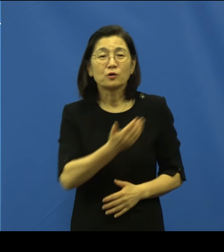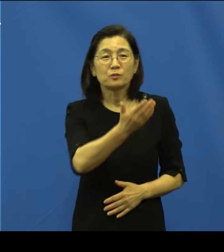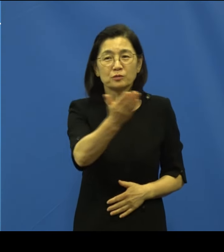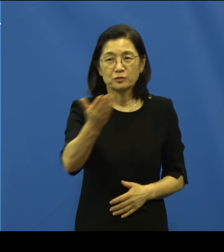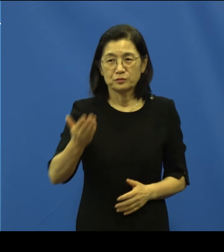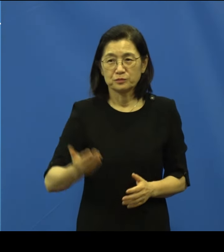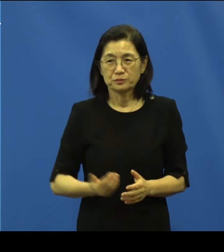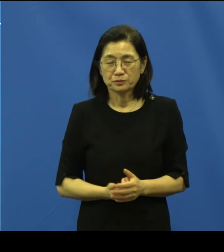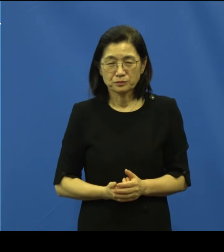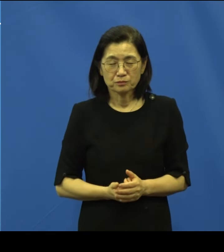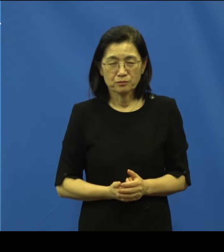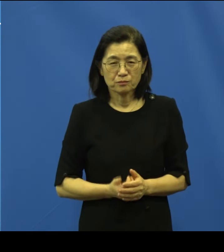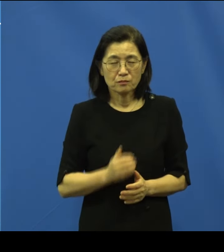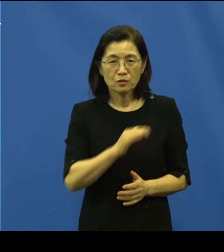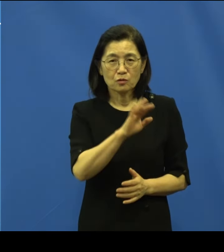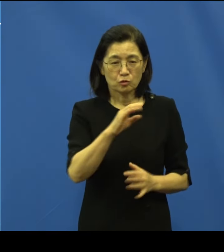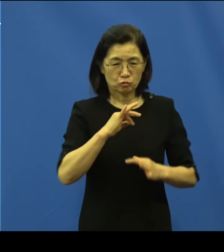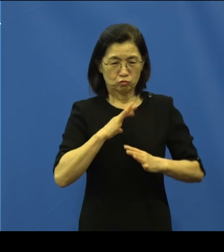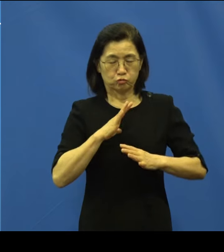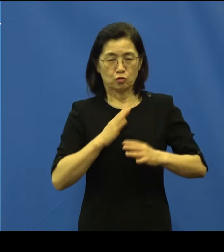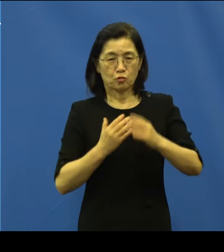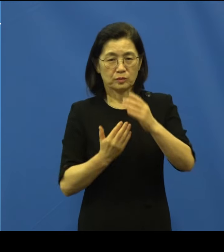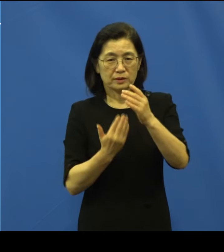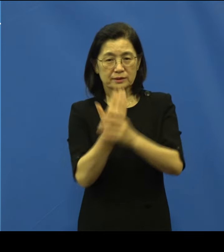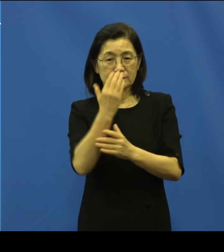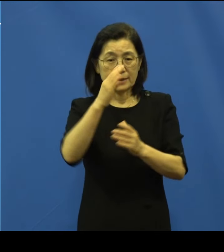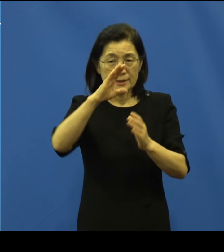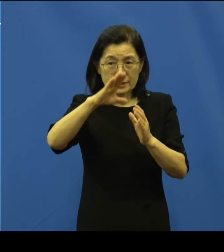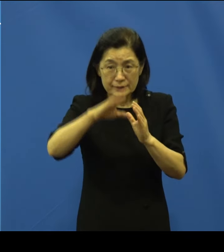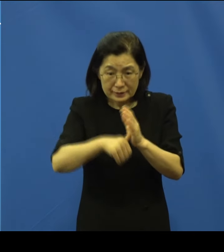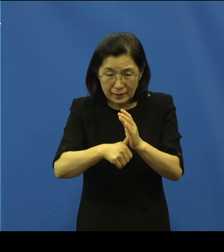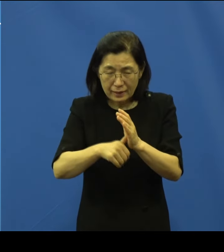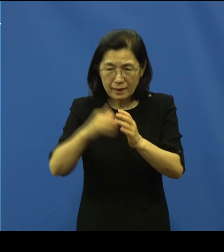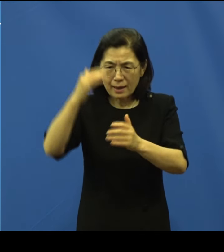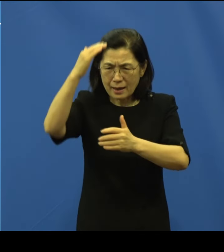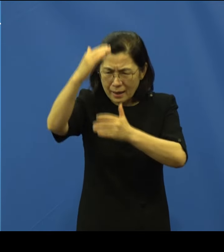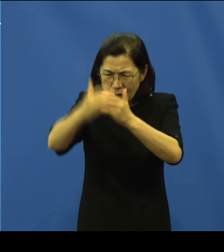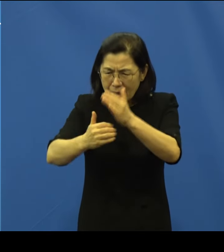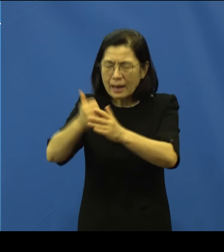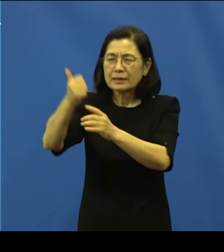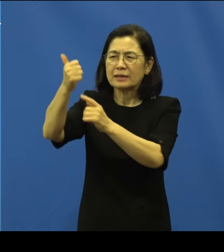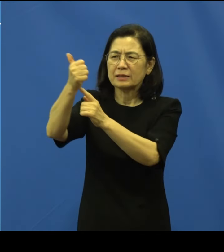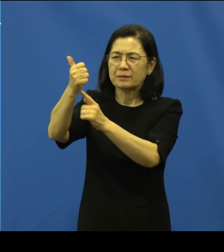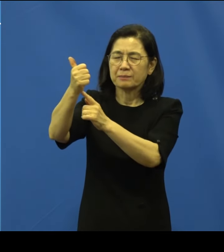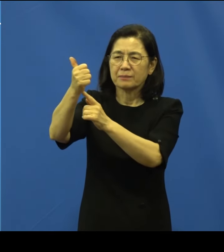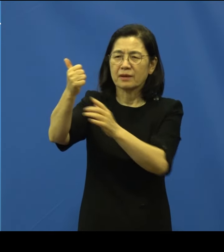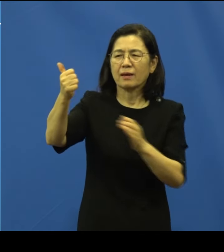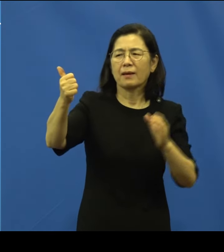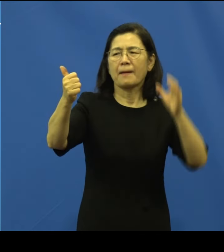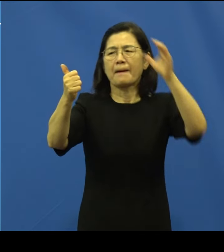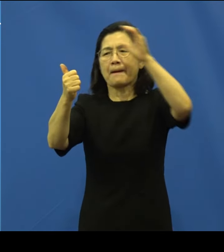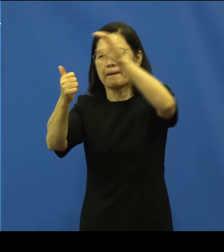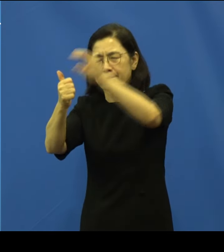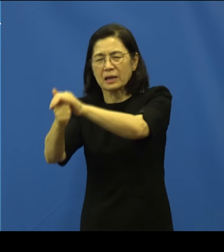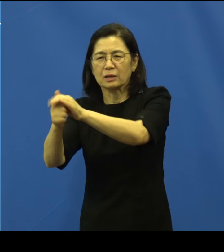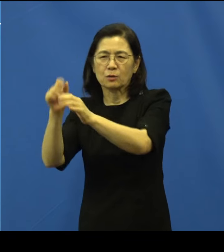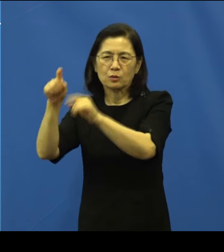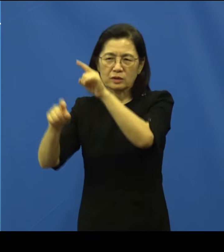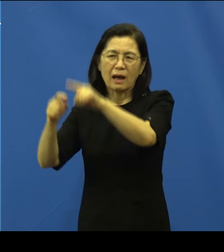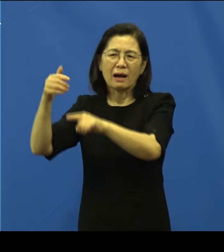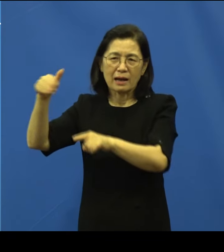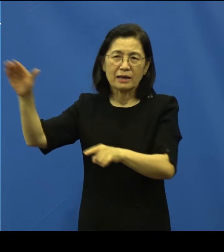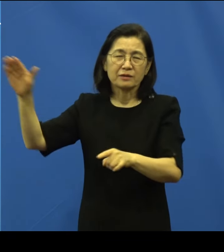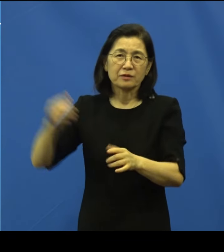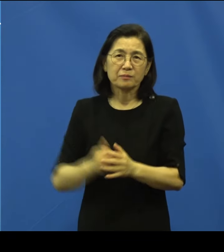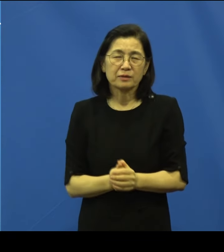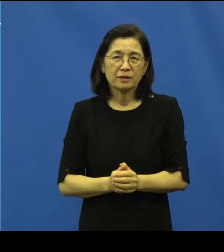여러분, 우리는 두려움을 어떻게 처리하느냐요? 두려움의 순간 우리가 하나님에게로 나아가는 계기를 삼으면 되는 거예요.